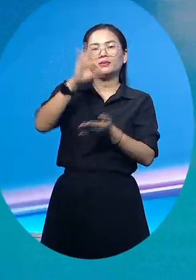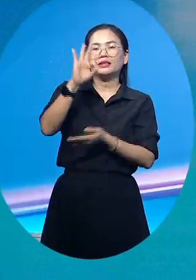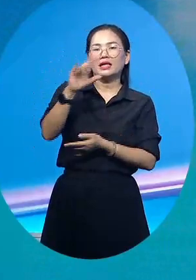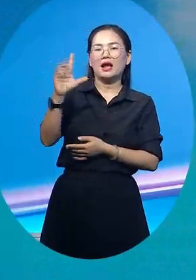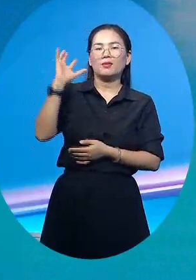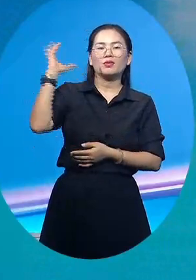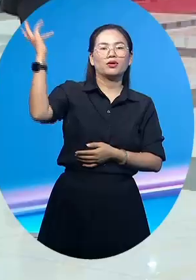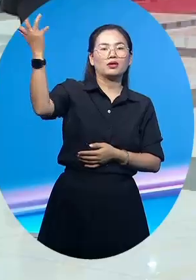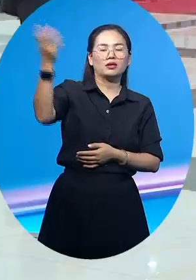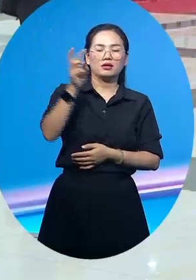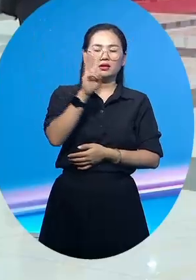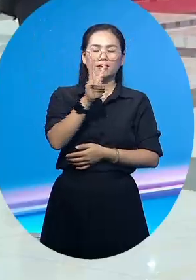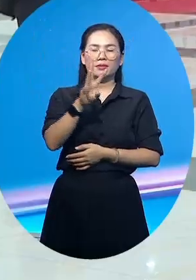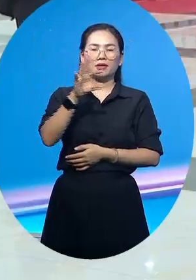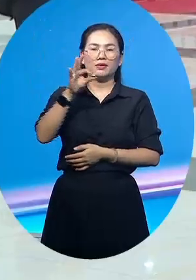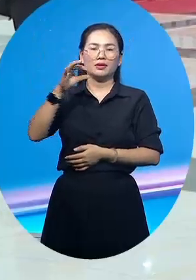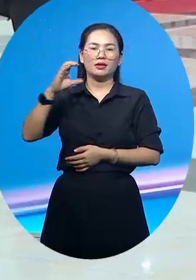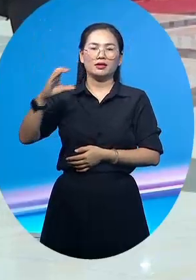Apple